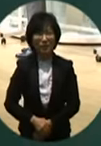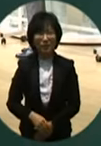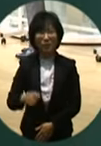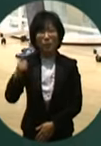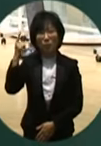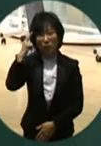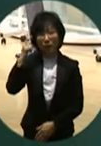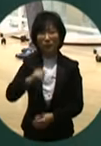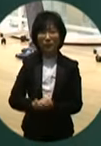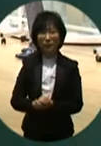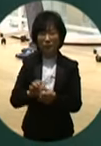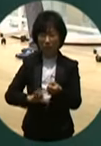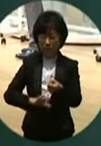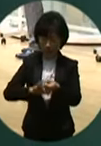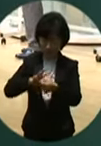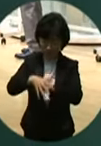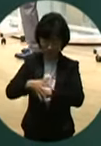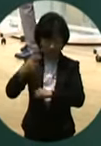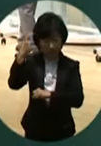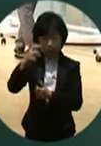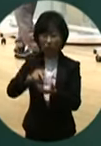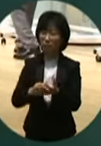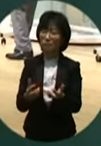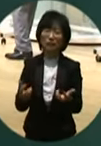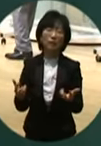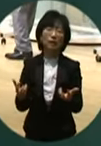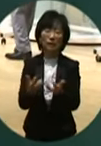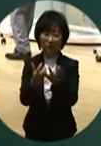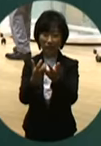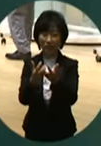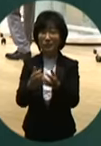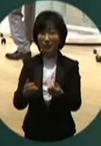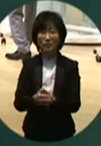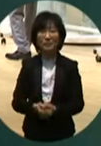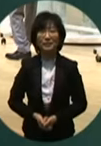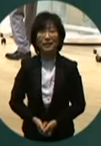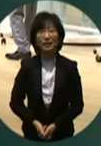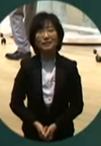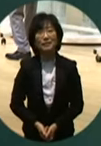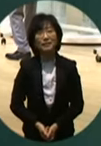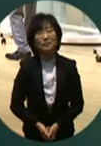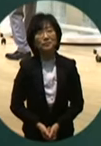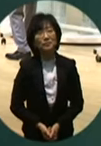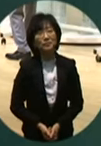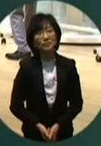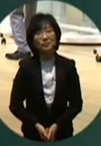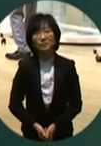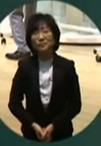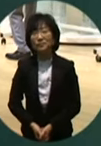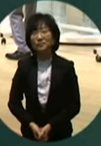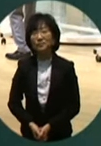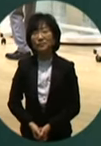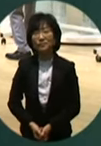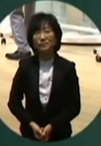문제입니다. This is the problem. 그래서 인간에게는 당연히 올 수밖에